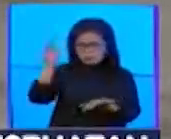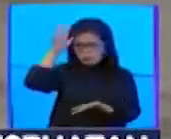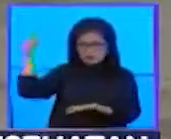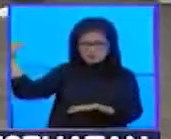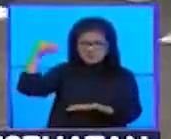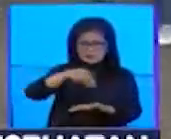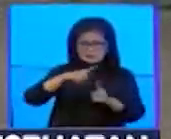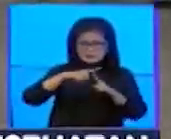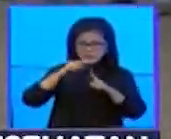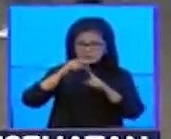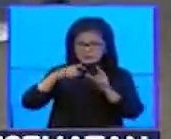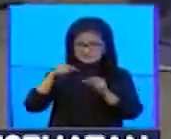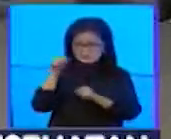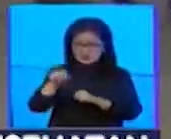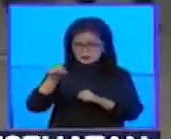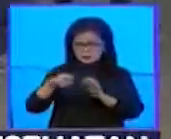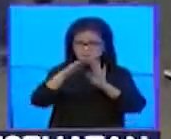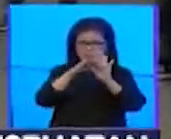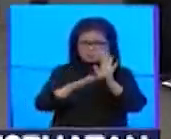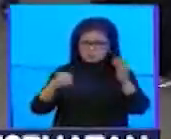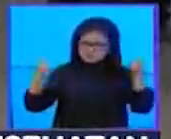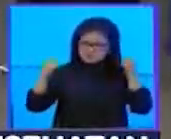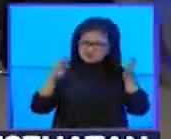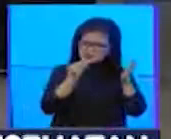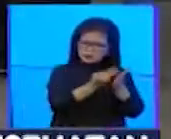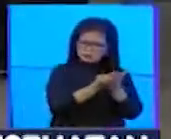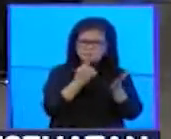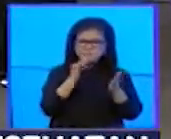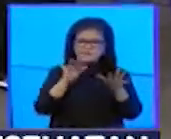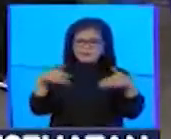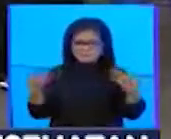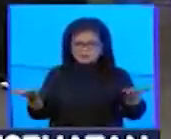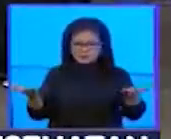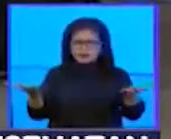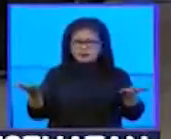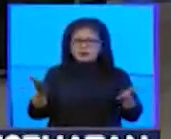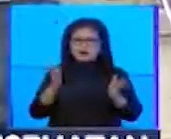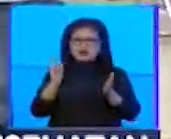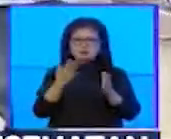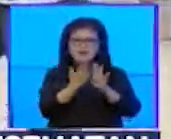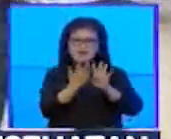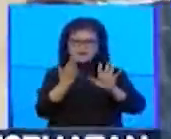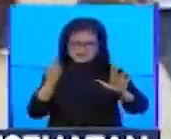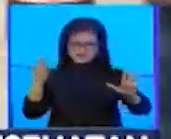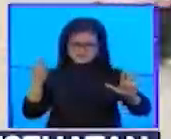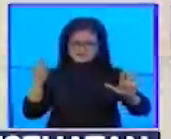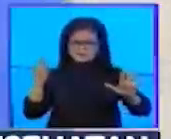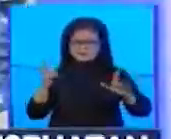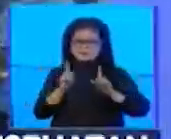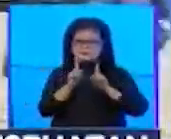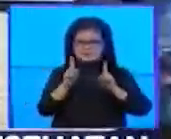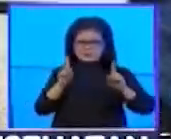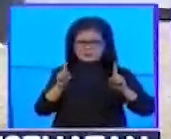sini, mereka mematuhi protokol kesehatan. Seperti di antaranya adalah saat para pemilih antre masuk ke dalam TPS, mereka wajib